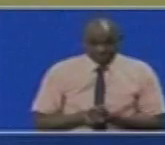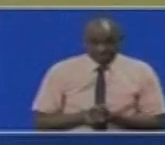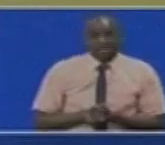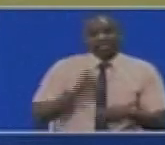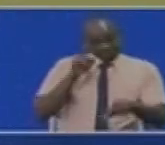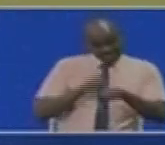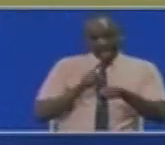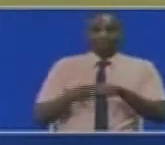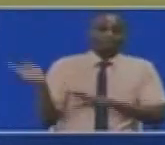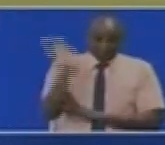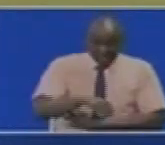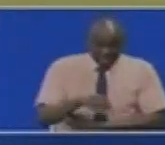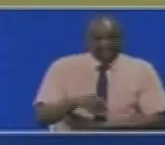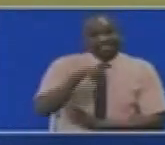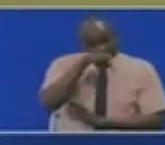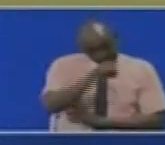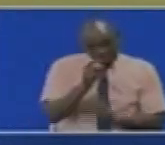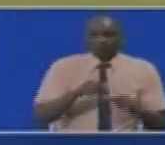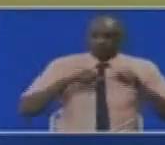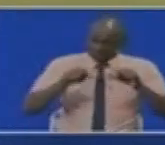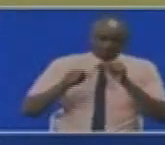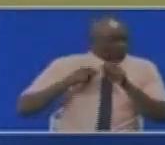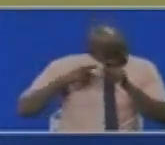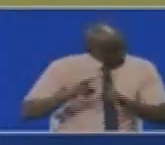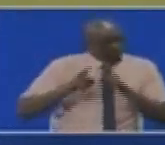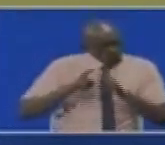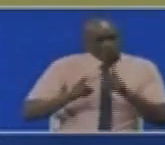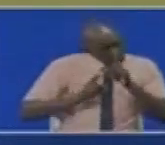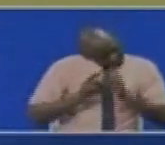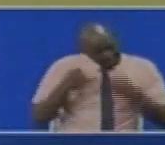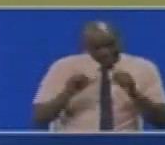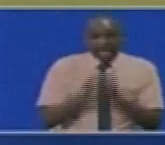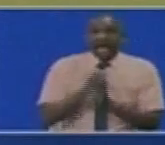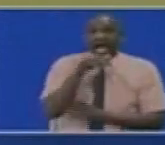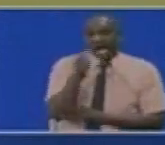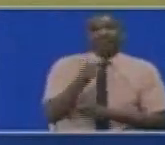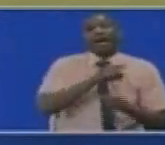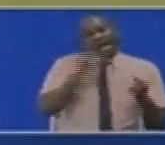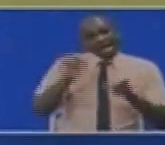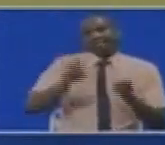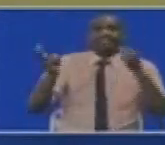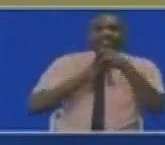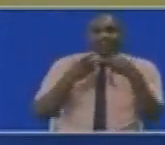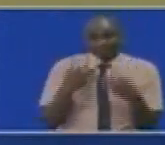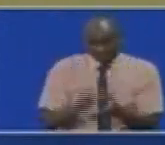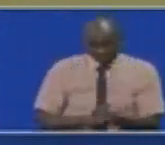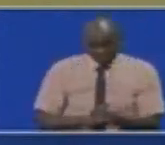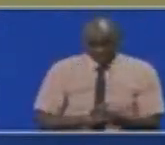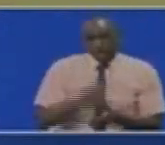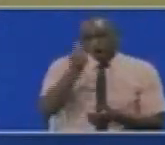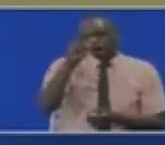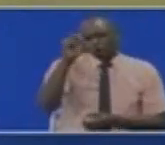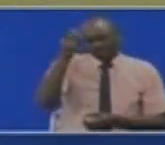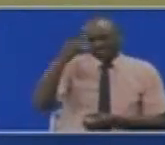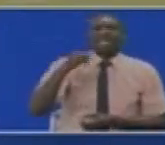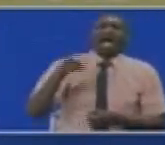Katika kipindi cha pili mabingwa hao mara nane walizidisha mashambulizi na Ebabra Simiyu akaongeza la saba. Audrey Omaido alizidi